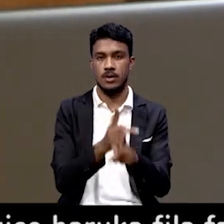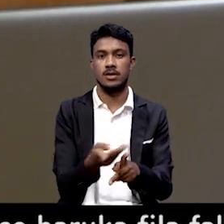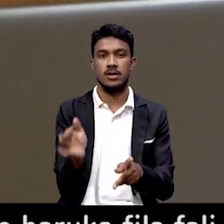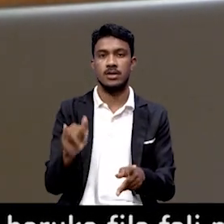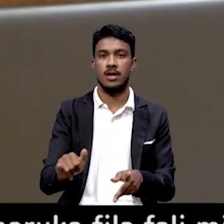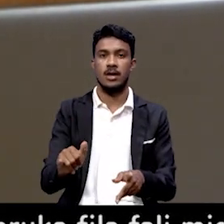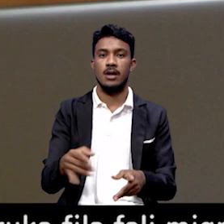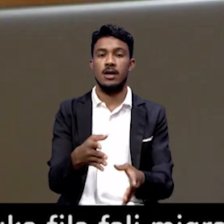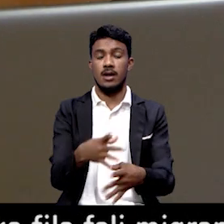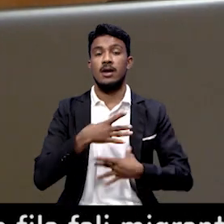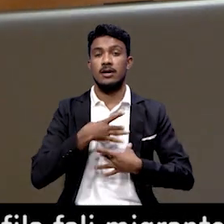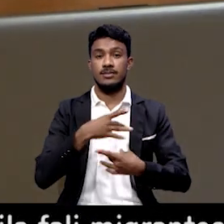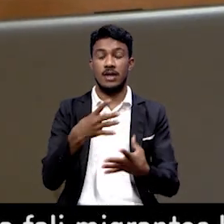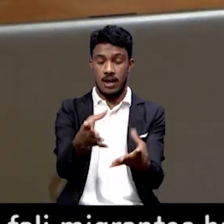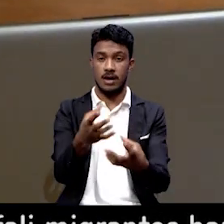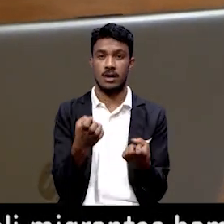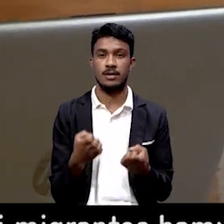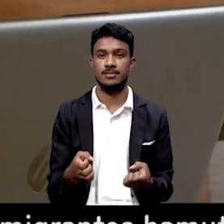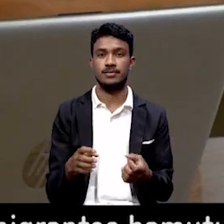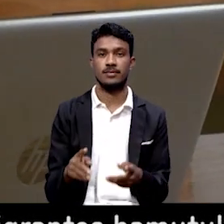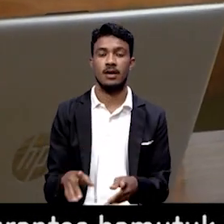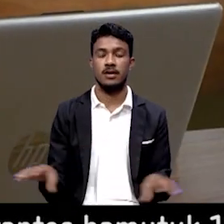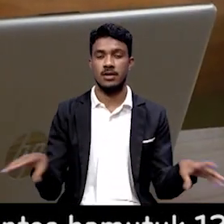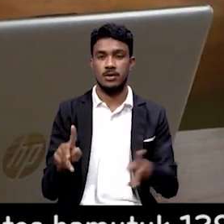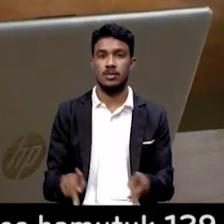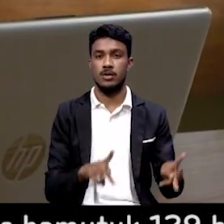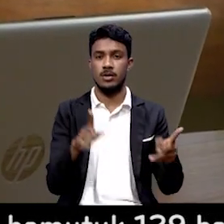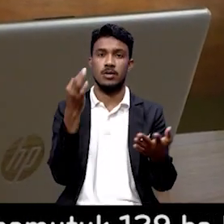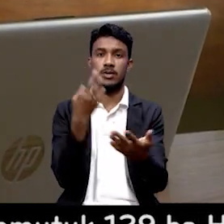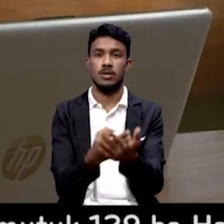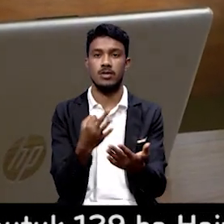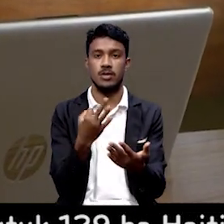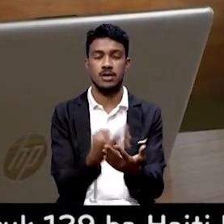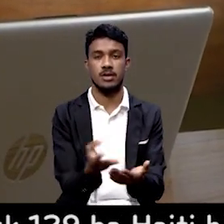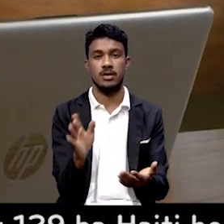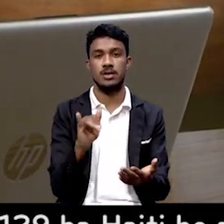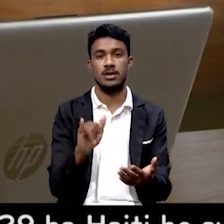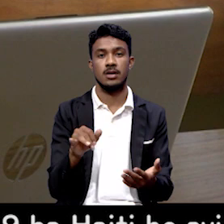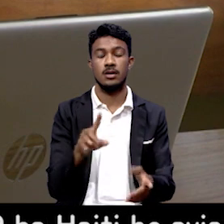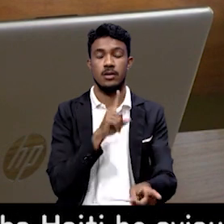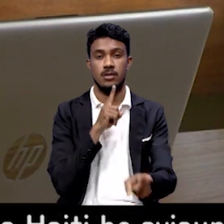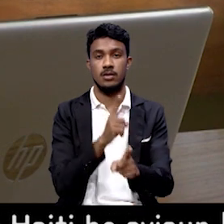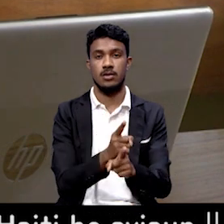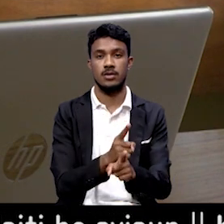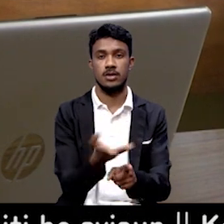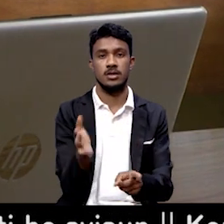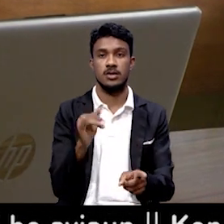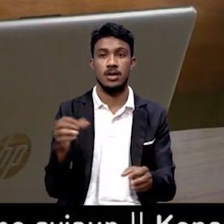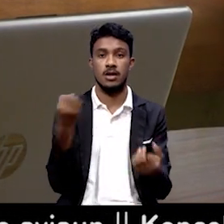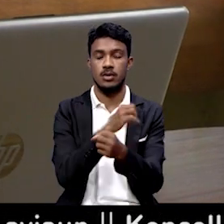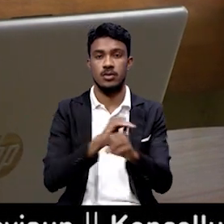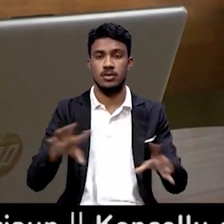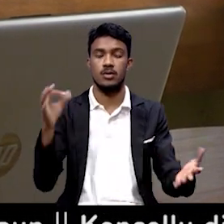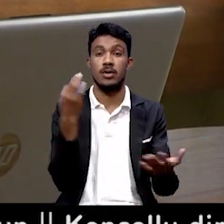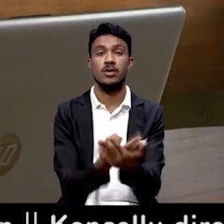ona empresa publik mebe ita bel hare ni orsamento ne be klaru ya portal gara ita klaru katak se sira gasto sira ne basaire saida